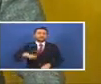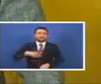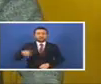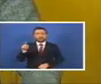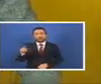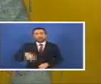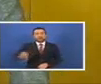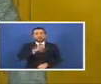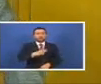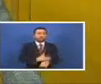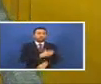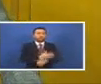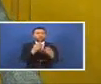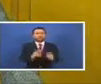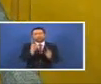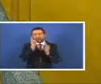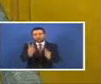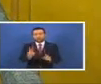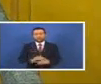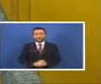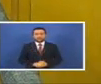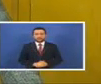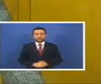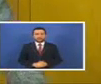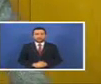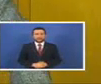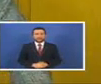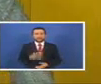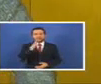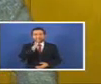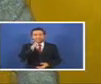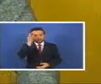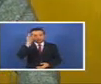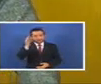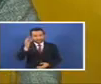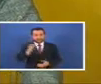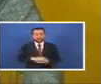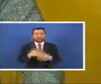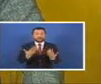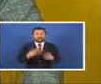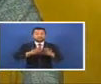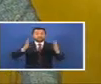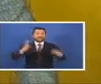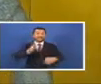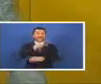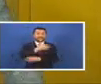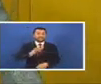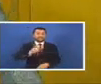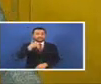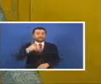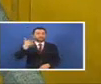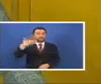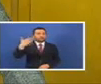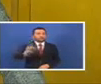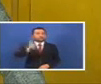olduğunu bütün ülke olarak tecrübe ettik. Bilime, aydınlık geleceklere,